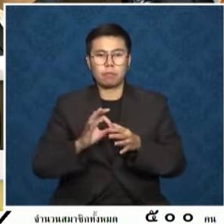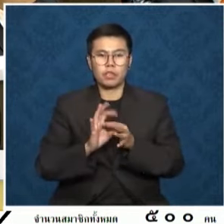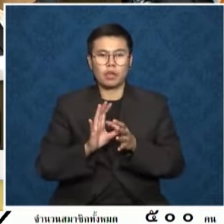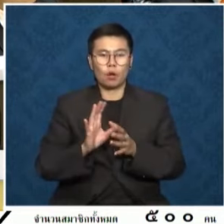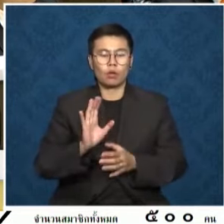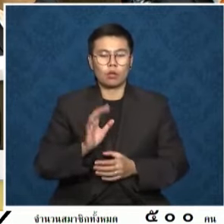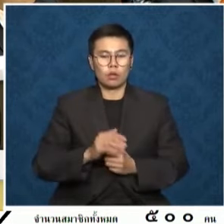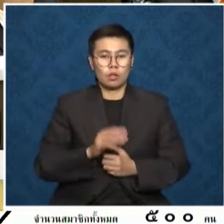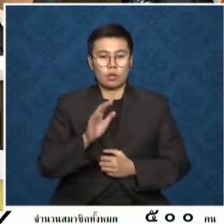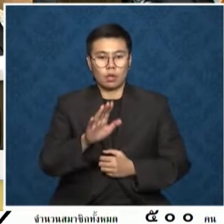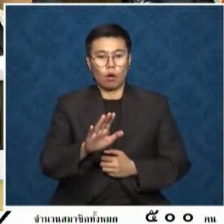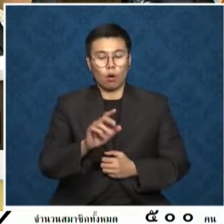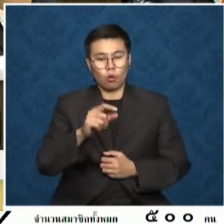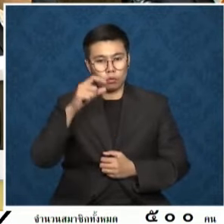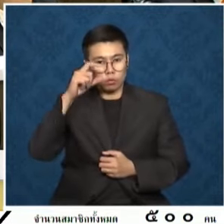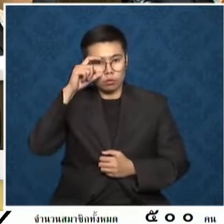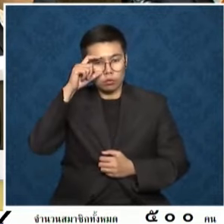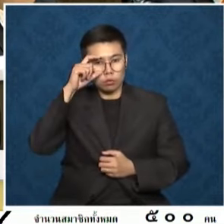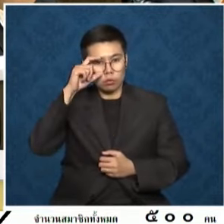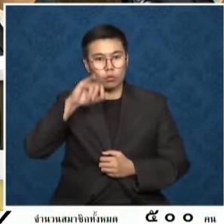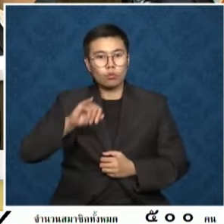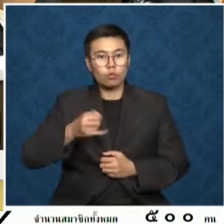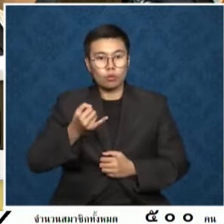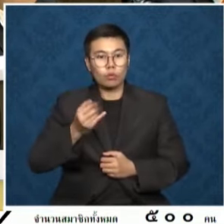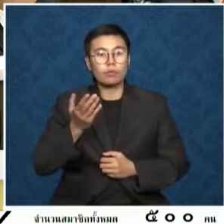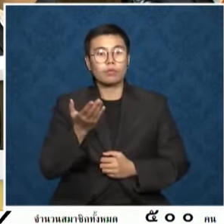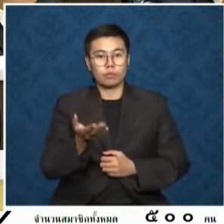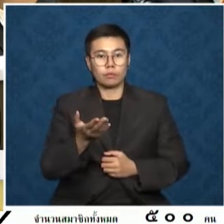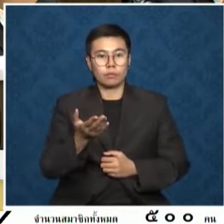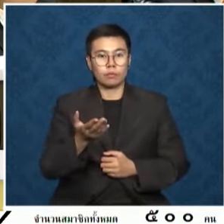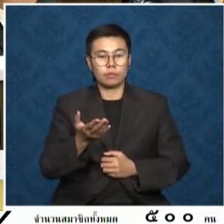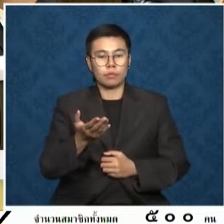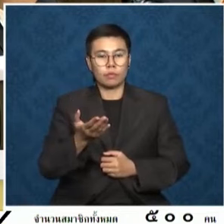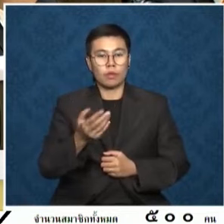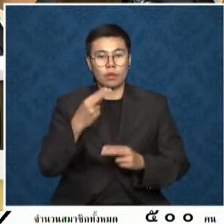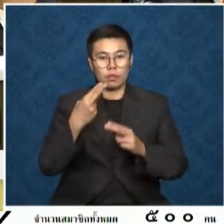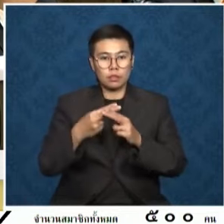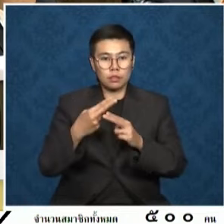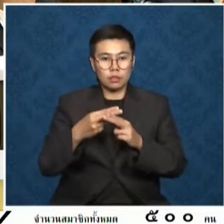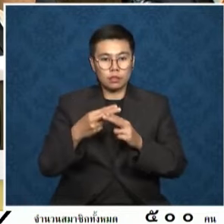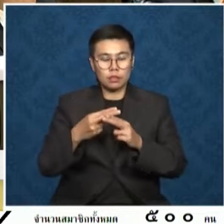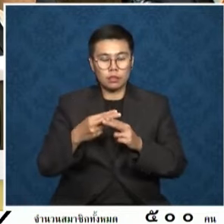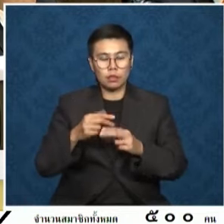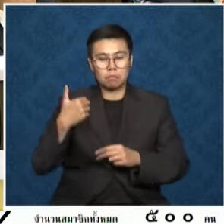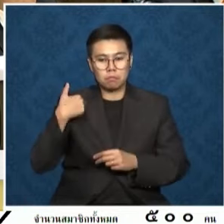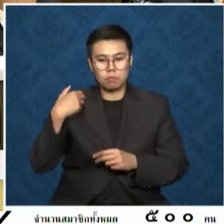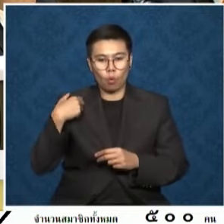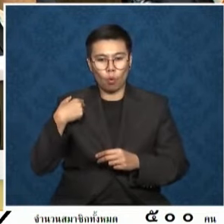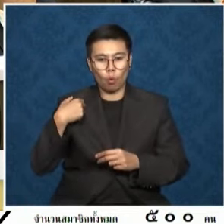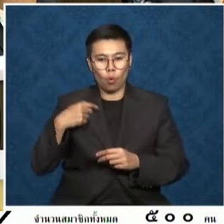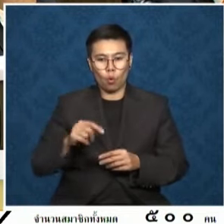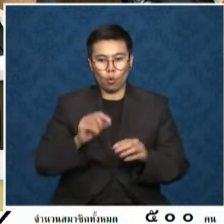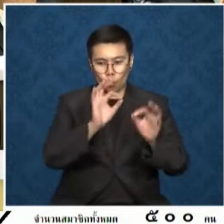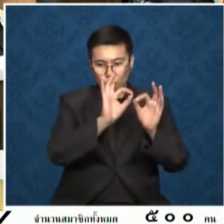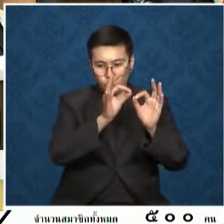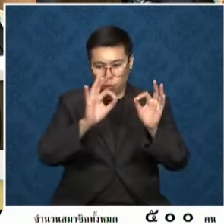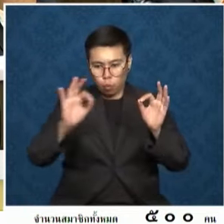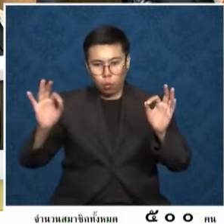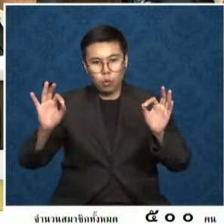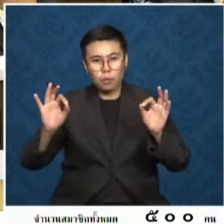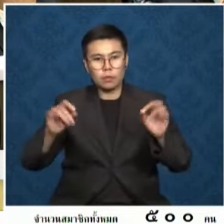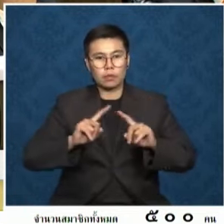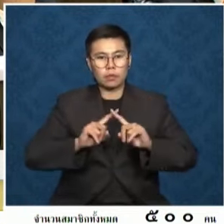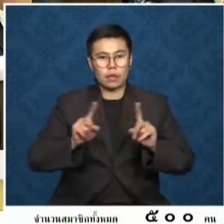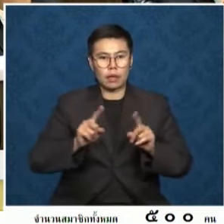จุรินทร์ลักษณะวิสิทธิ์เองของภายที่เอกนาถท่านนะครับก็เป็นยติที่ตั้งชื่อไว้ค่อนข้างกว้างและเนื้อหาในการอภิปรายเนี่ยก็ไม่ได้อ